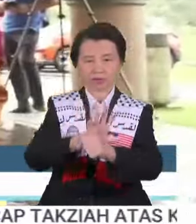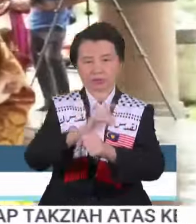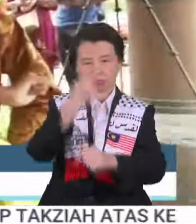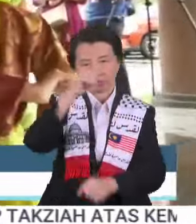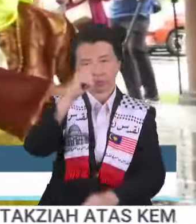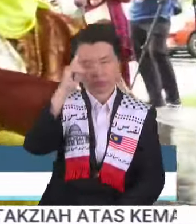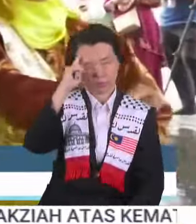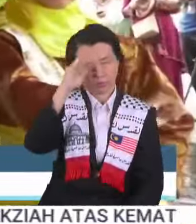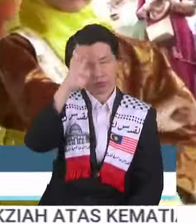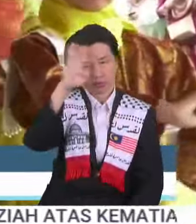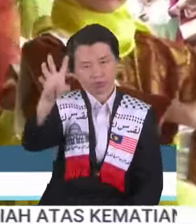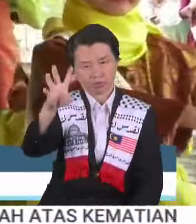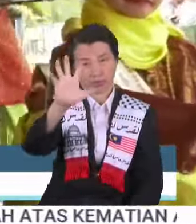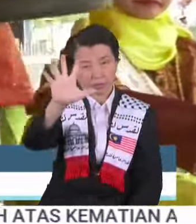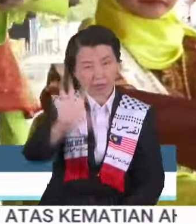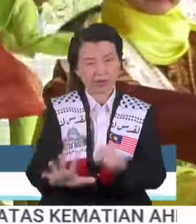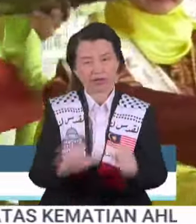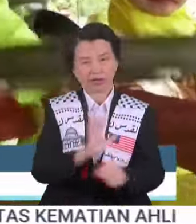dicipta.